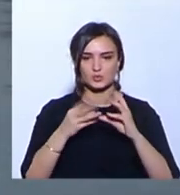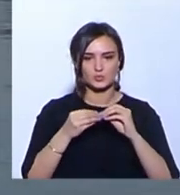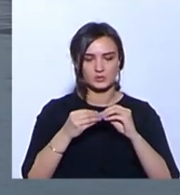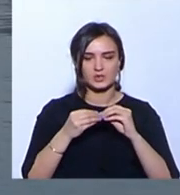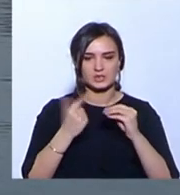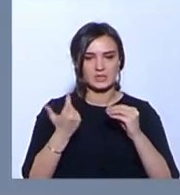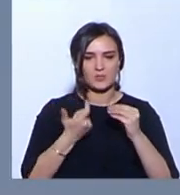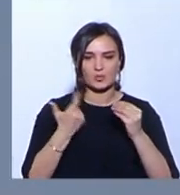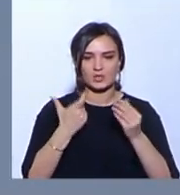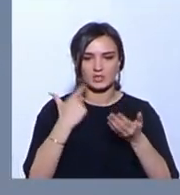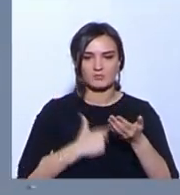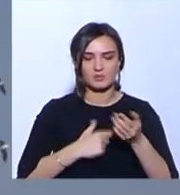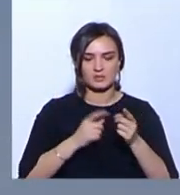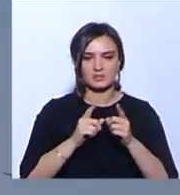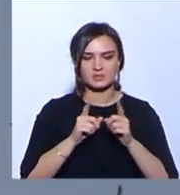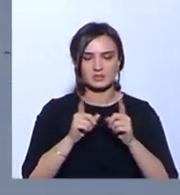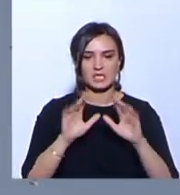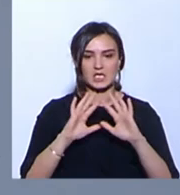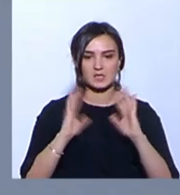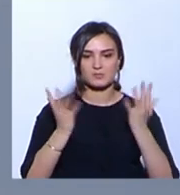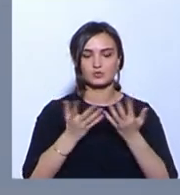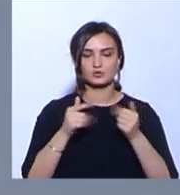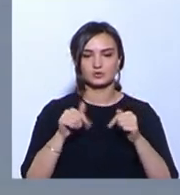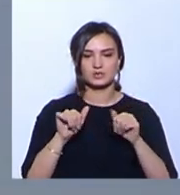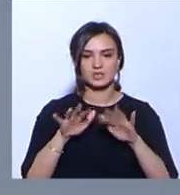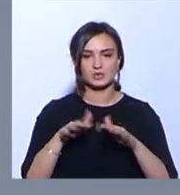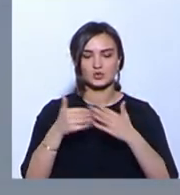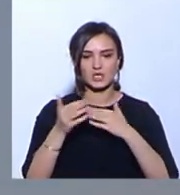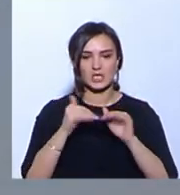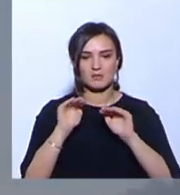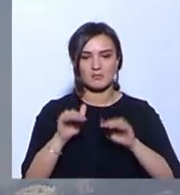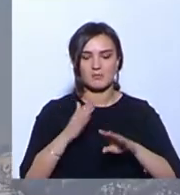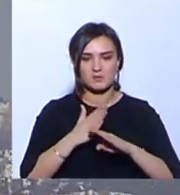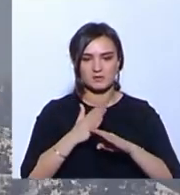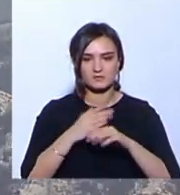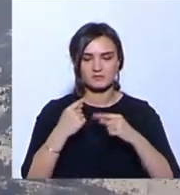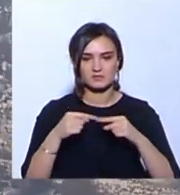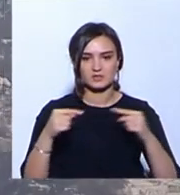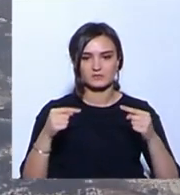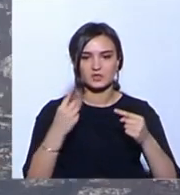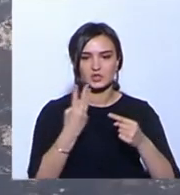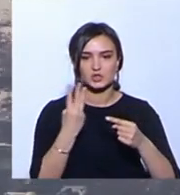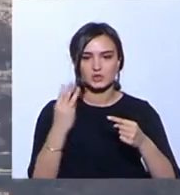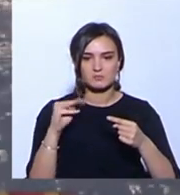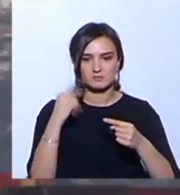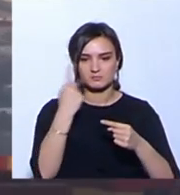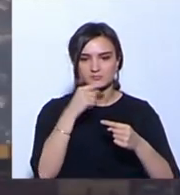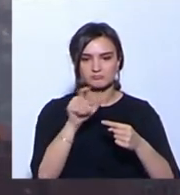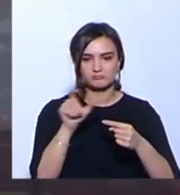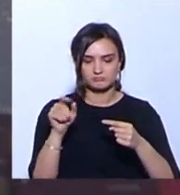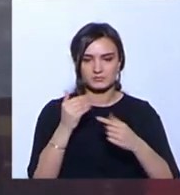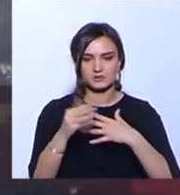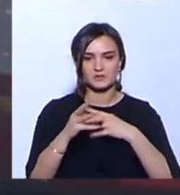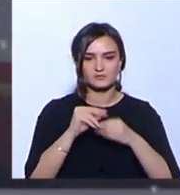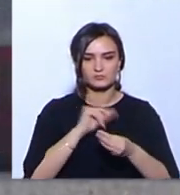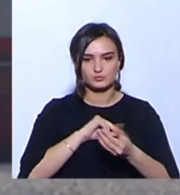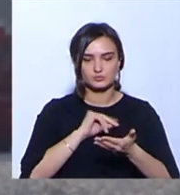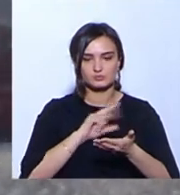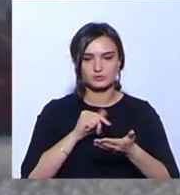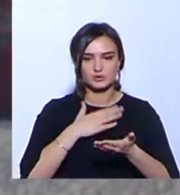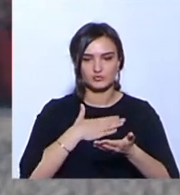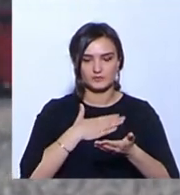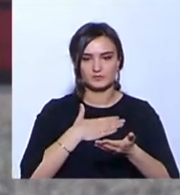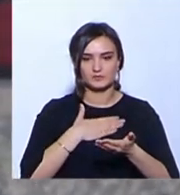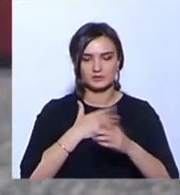დამოუკიდებელი. ისეთ გარემოში ვარ დასაქმებული, სადაც უშუალო შეხება მაქვს სხვა შიშონ პირებთან, მათთან მუშაობ და ჩემთვის